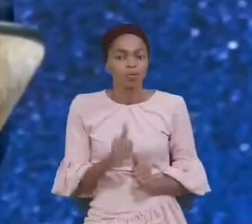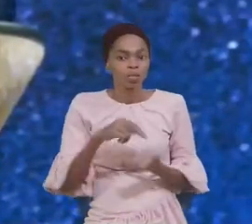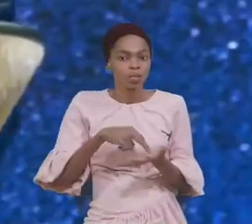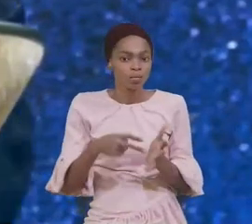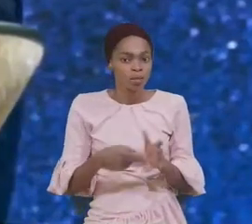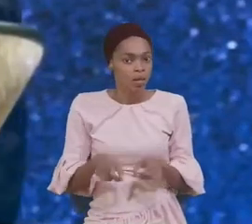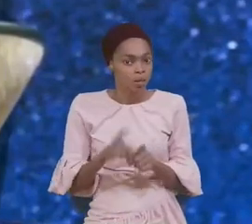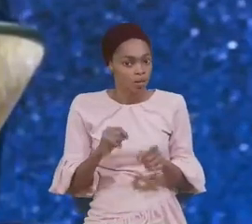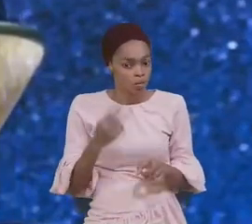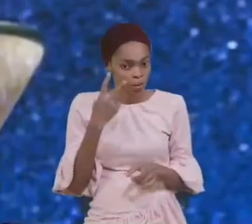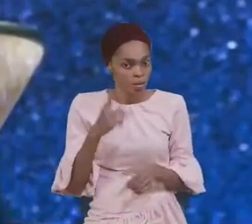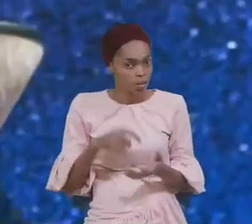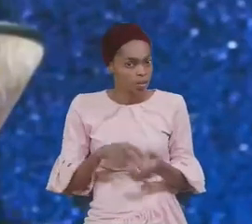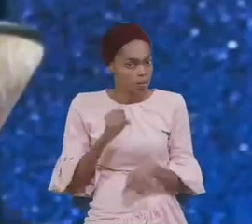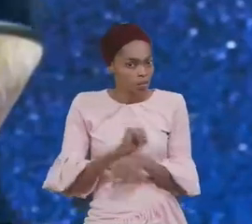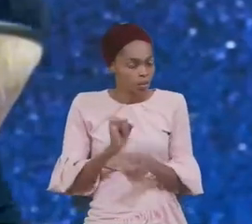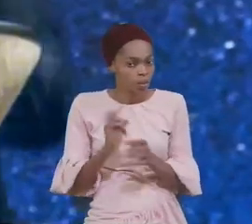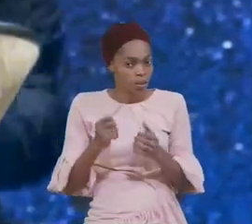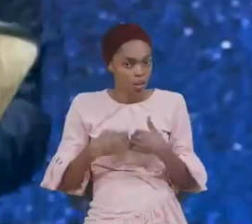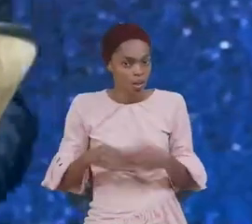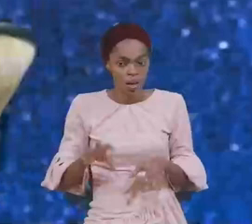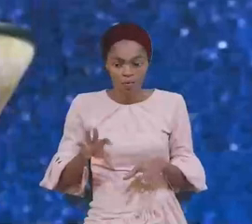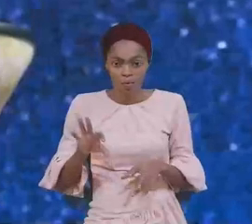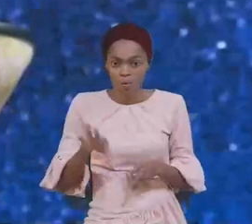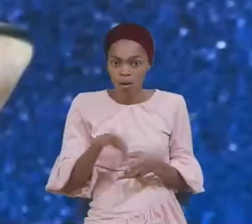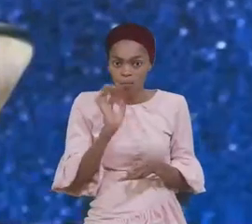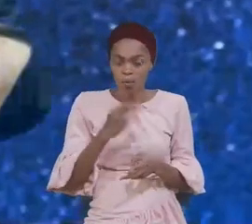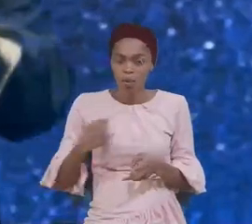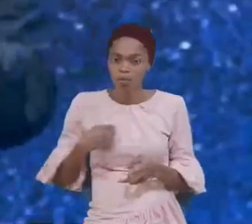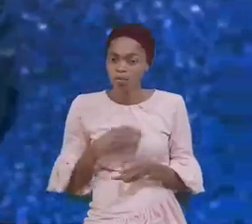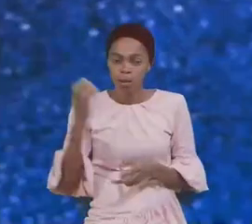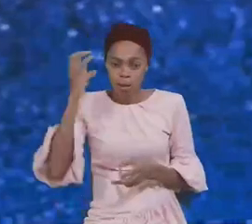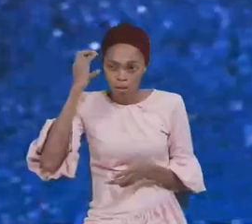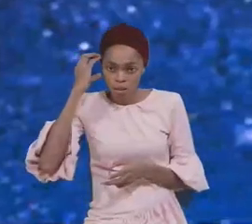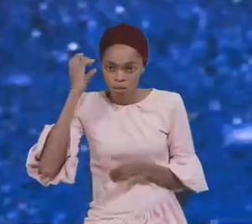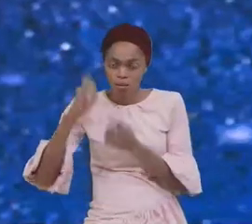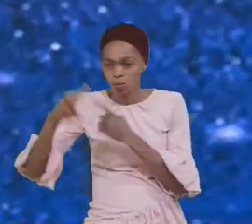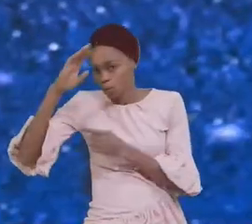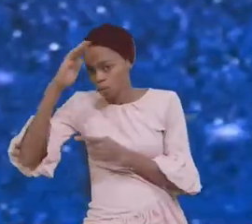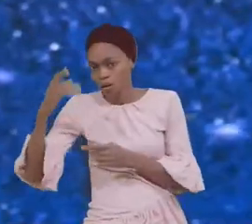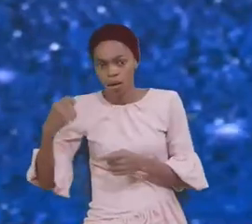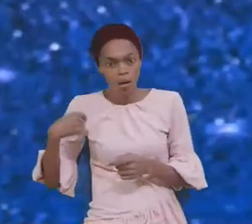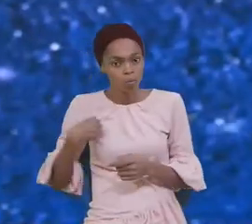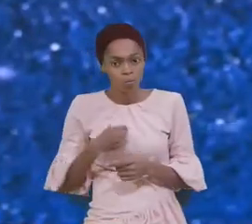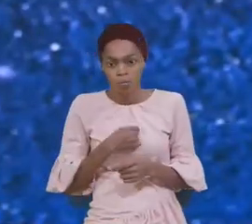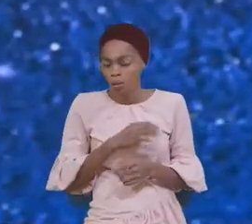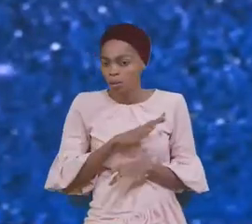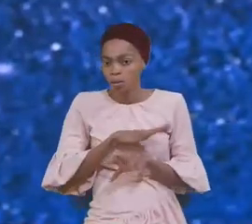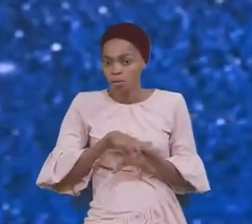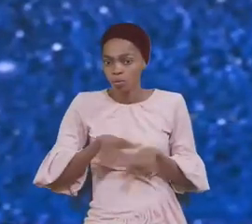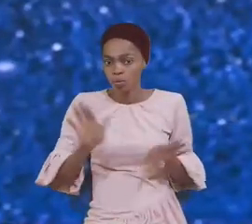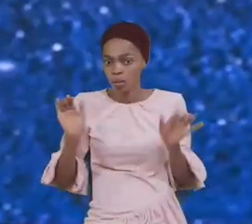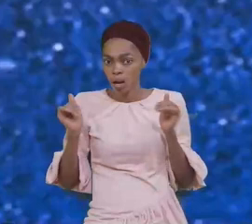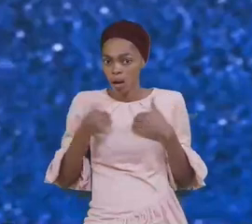devoir qu'il nous a confié et nous l'écoutons, et nous n'avons pas